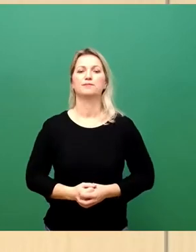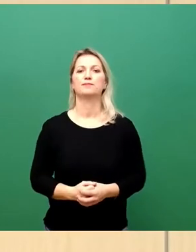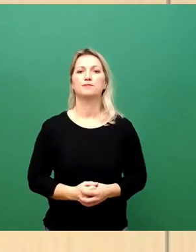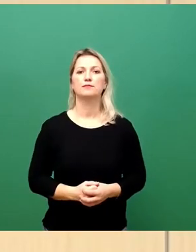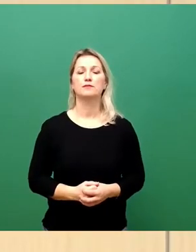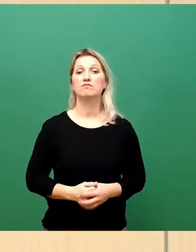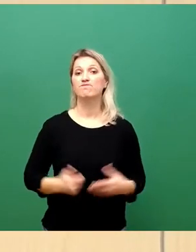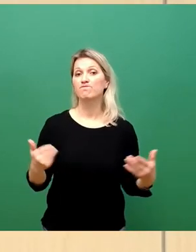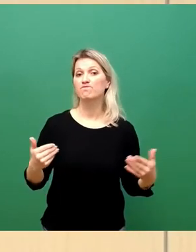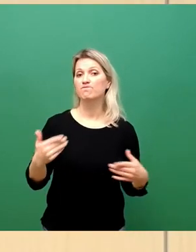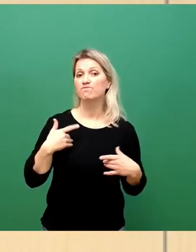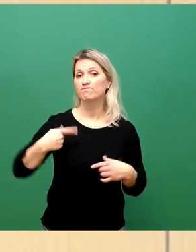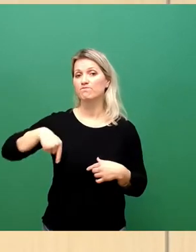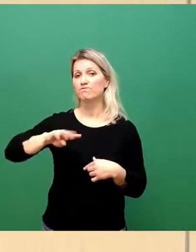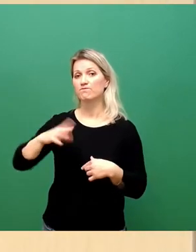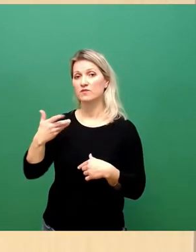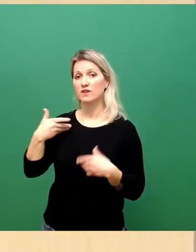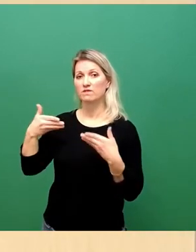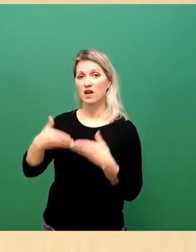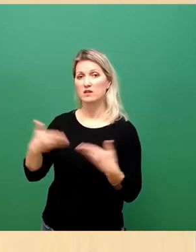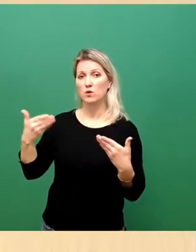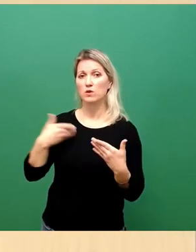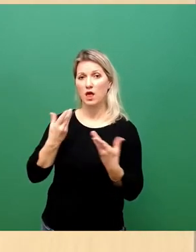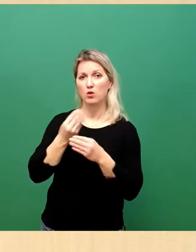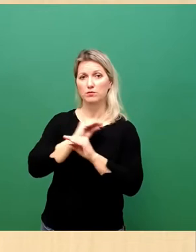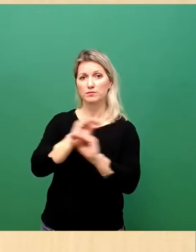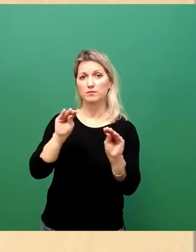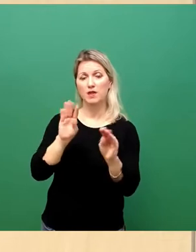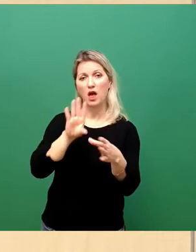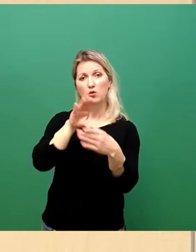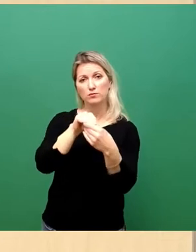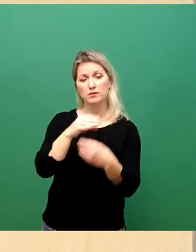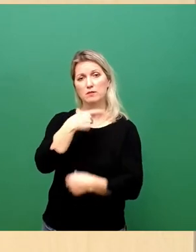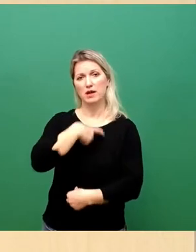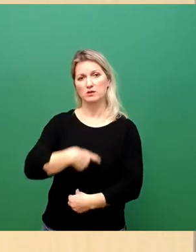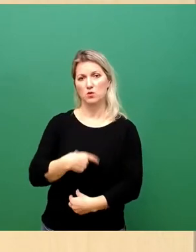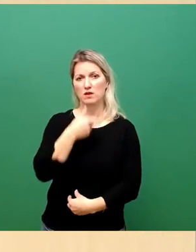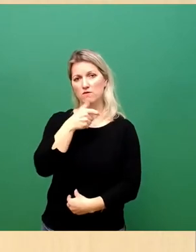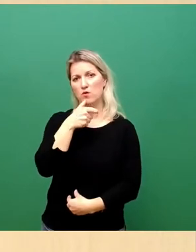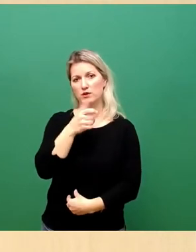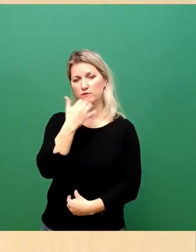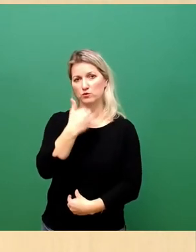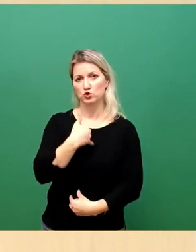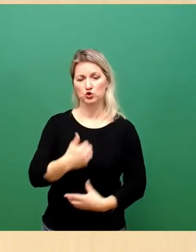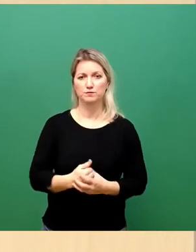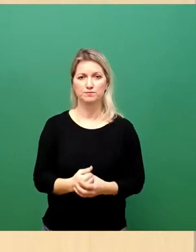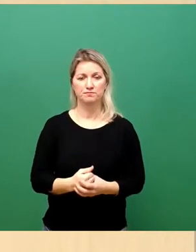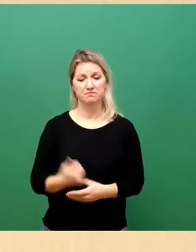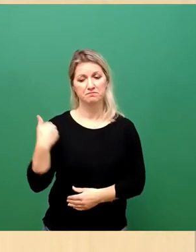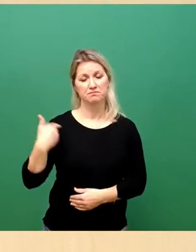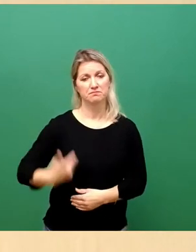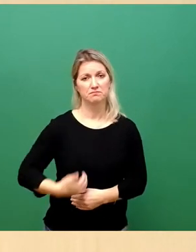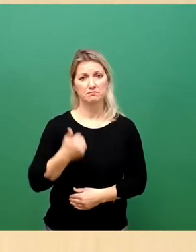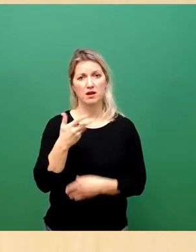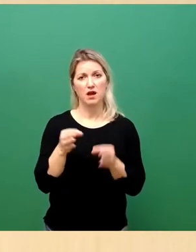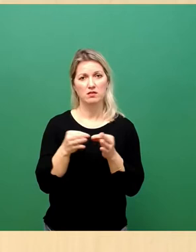Fraktion heute hier ein paar Worte und auch ein paar persönliche Worte zu sagen. Wir sprechen in den letzten Tagen sehr viel von